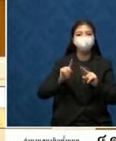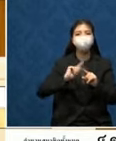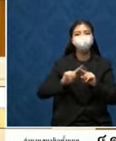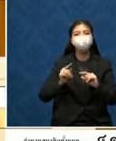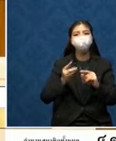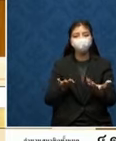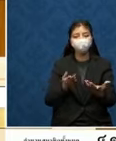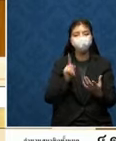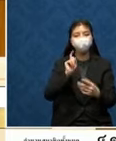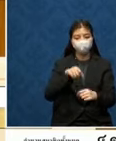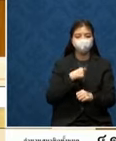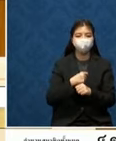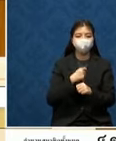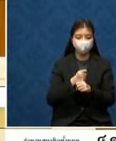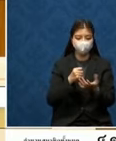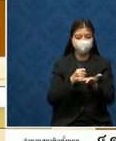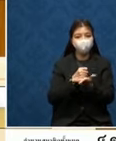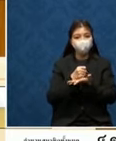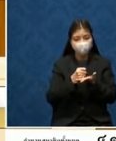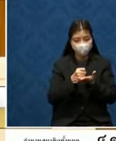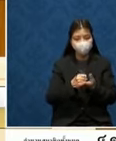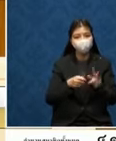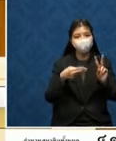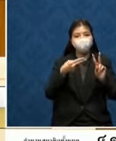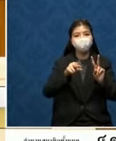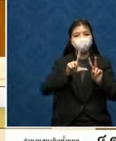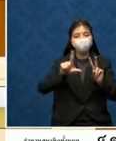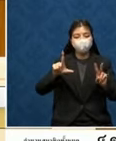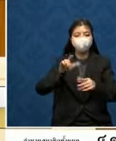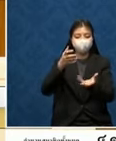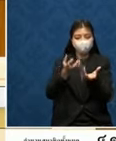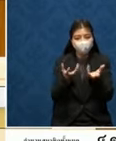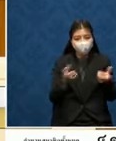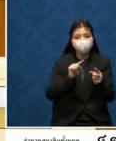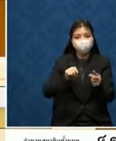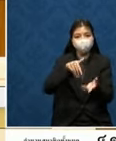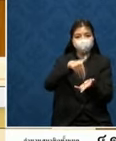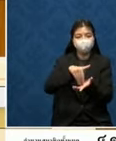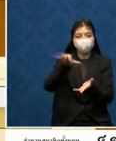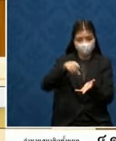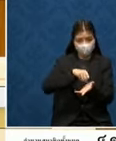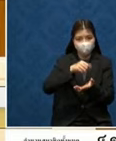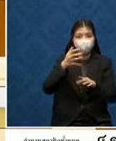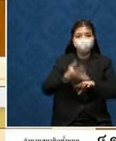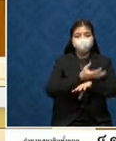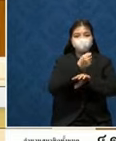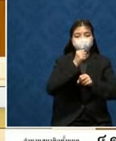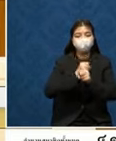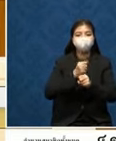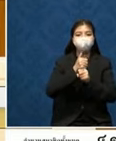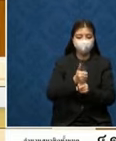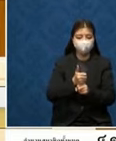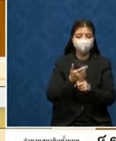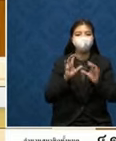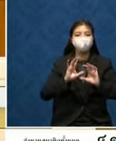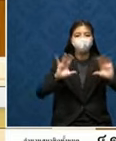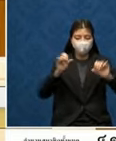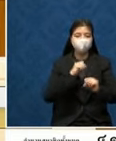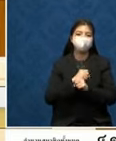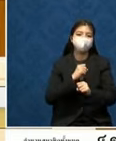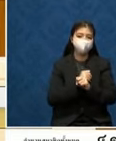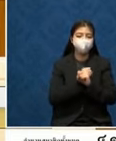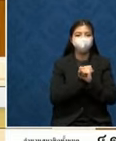สามารถยึดอายะทรัพย์สินได้มากกว่า 20หมื่ล้านบาทรัฐบาลได้ดำเนินการแก้ไขปัญหายสิในทุกมิติที่เกี่ยวข้องมันมี